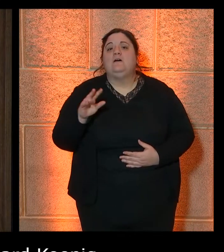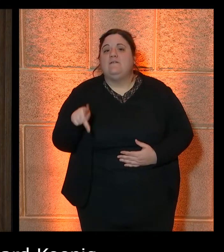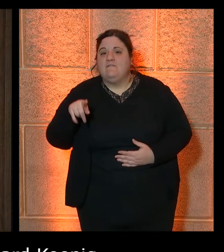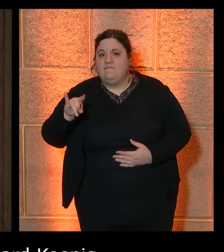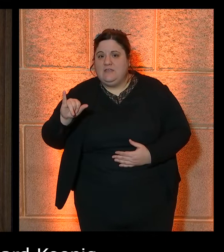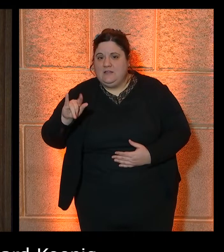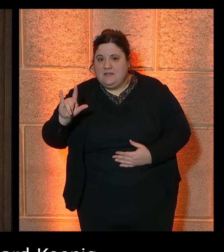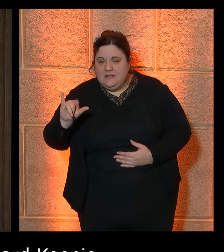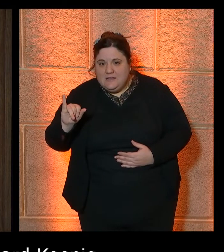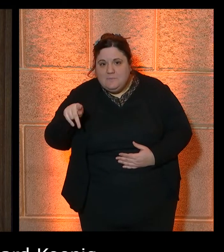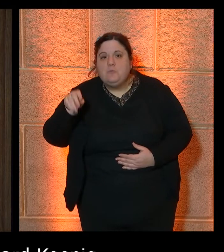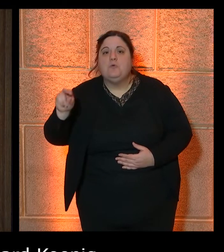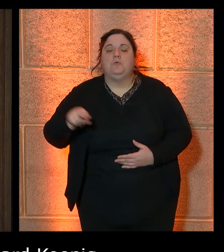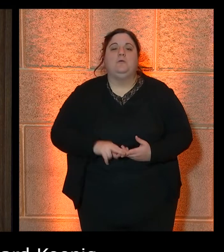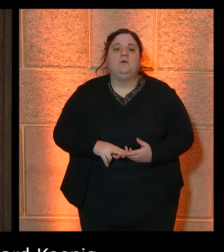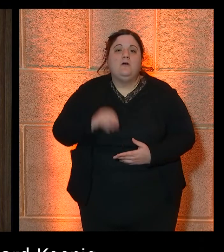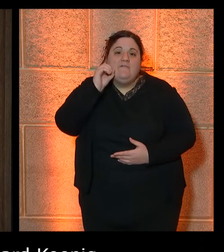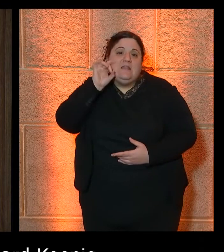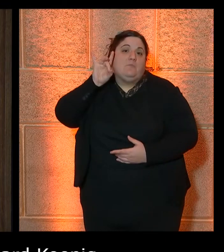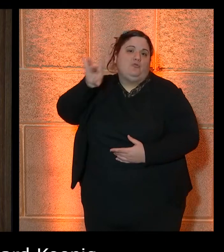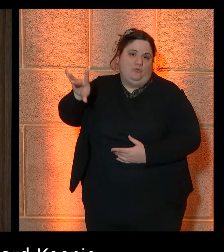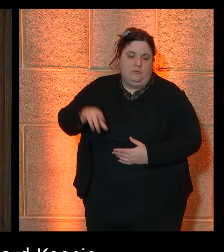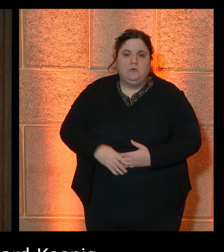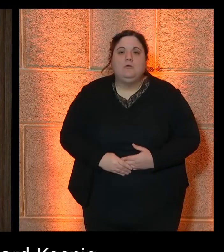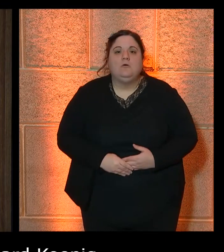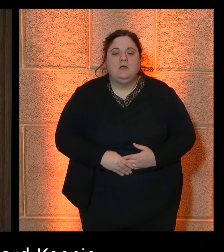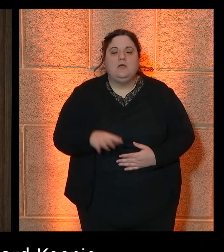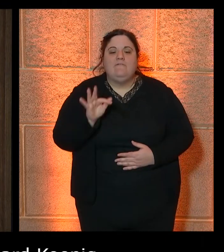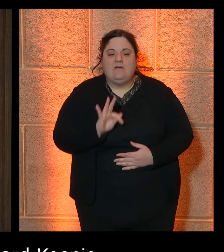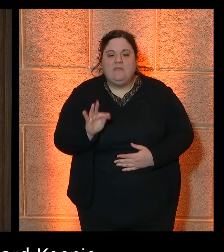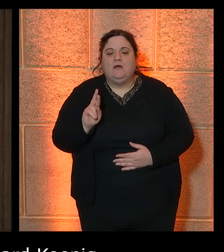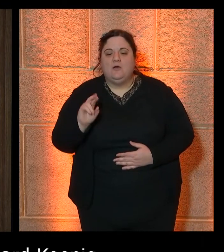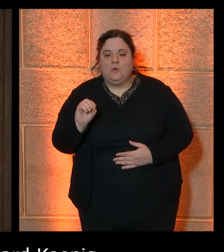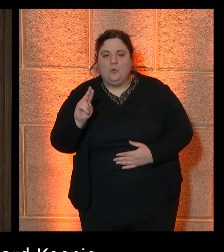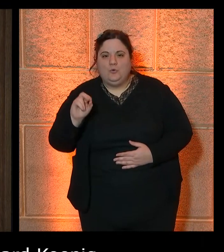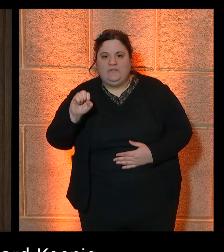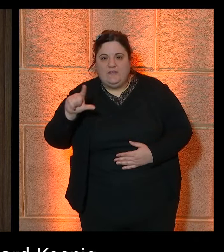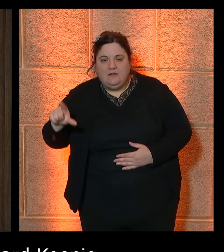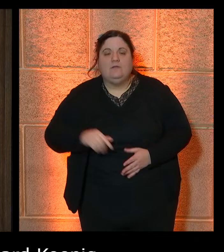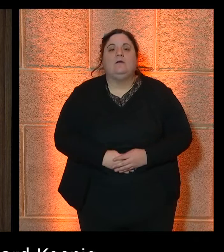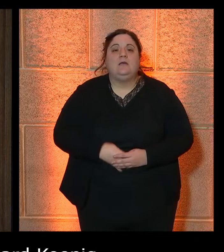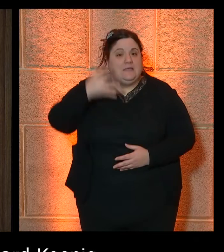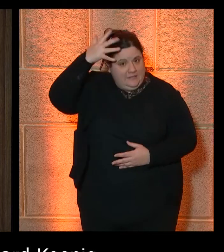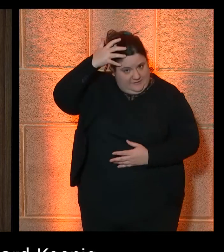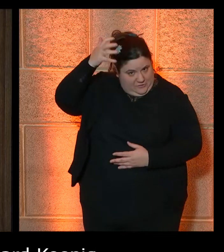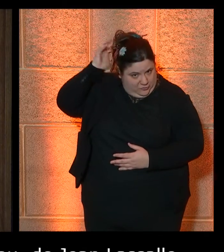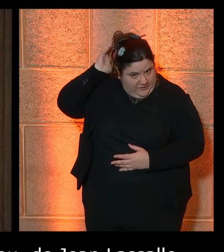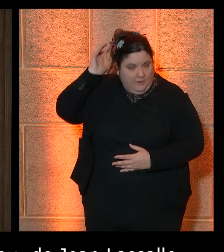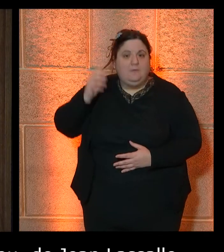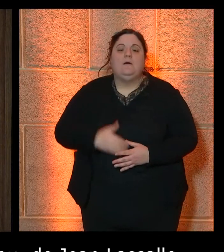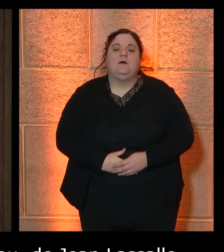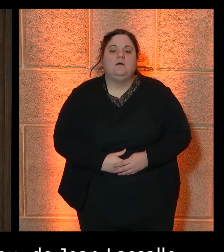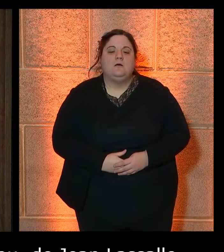de Fabien Roussel, de Christiane Taubira, d'Hélène Touy, d'Antoine